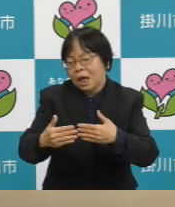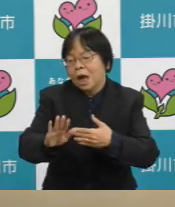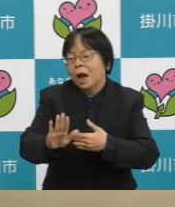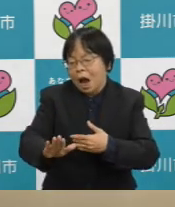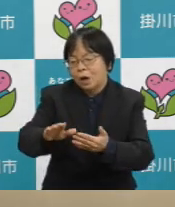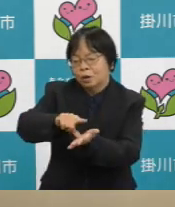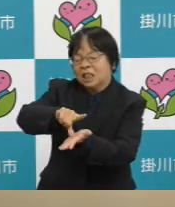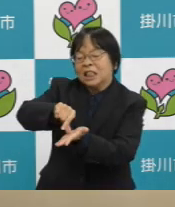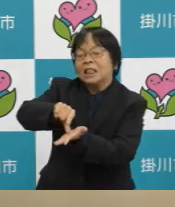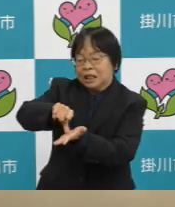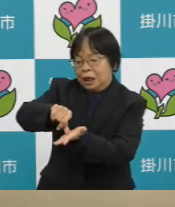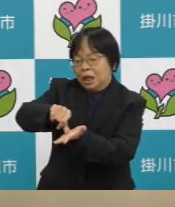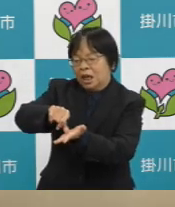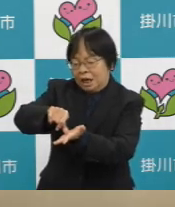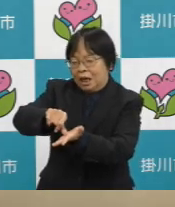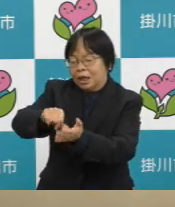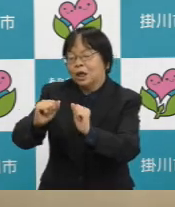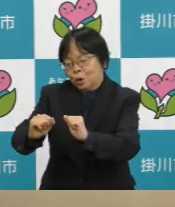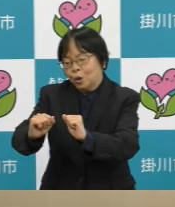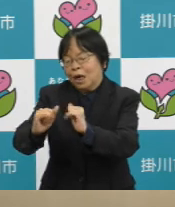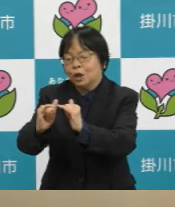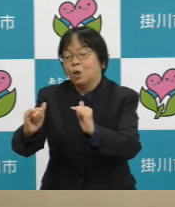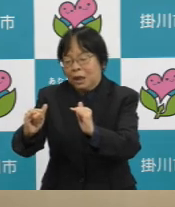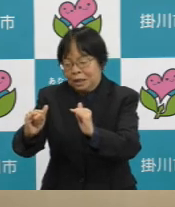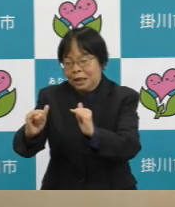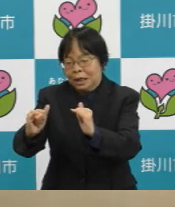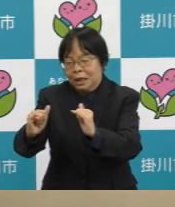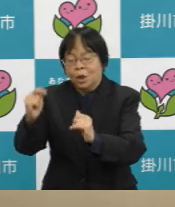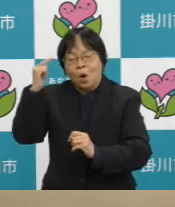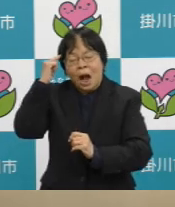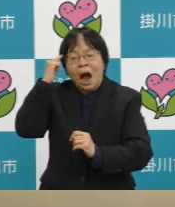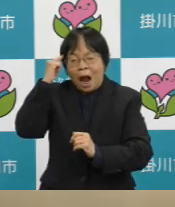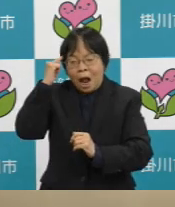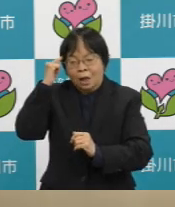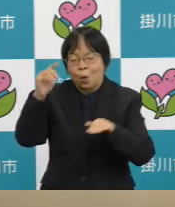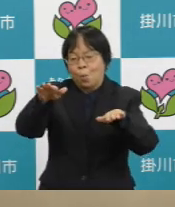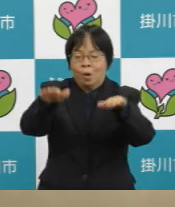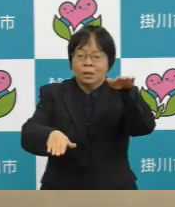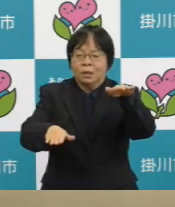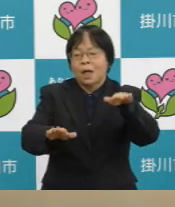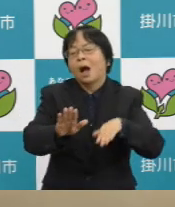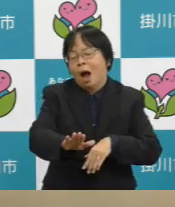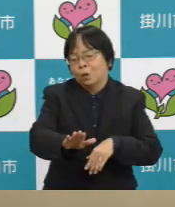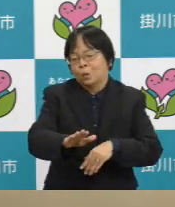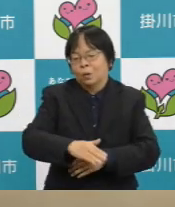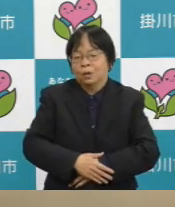の人たちの考えと少しギャップがあるという